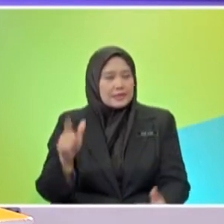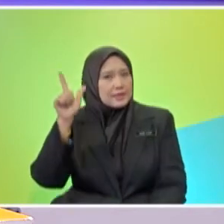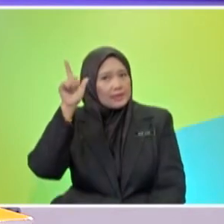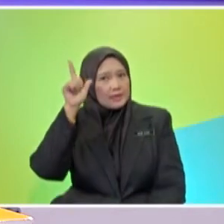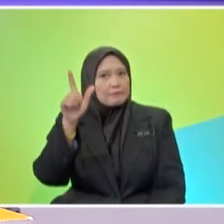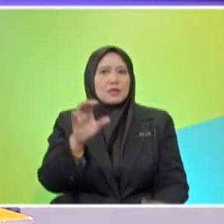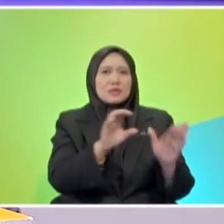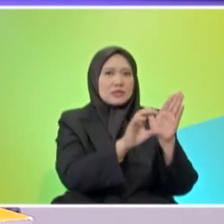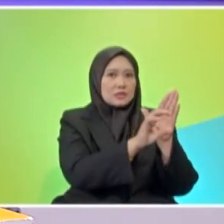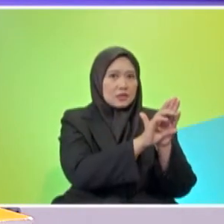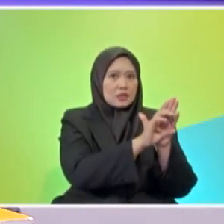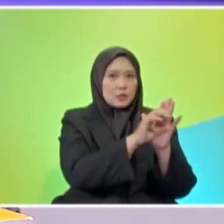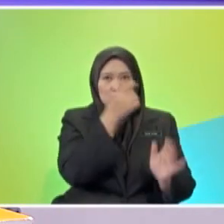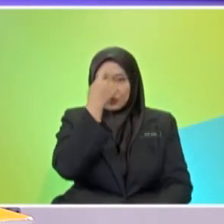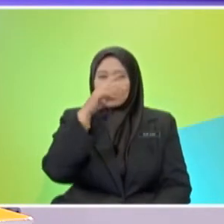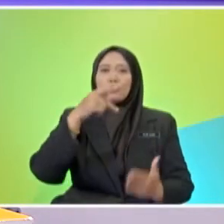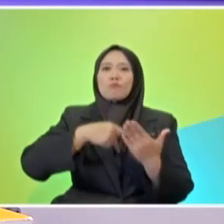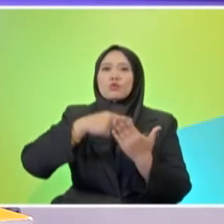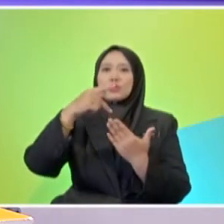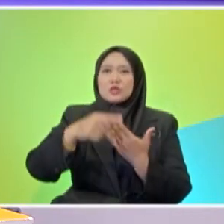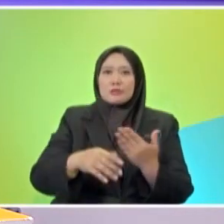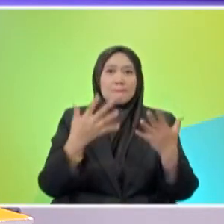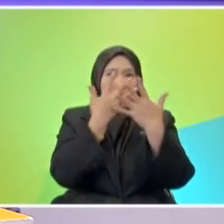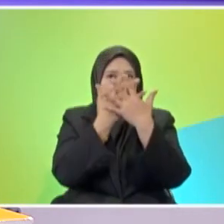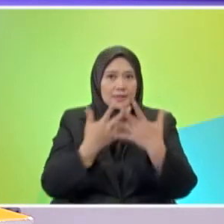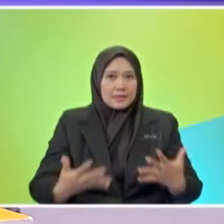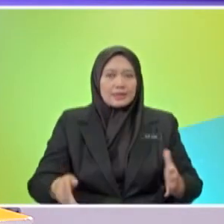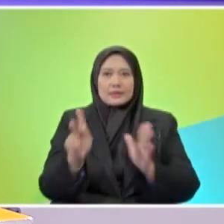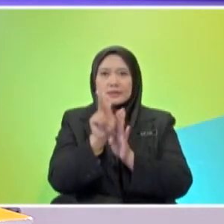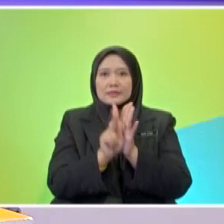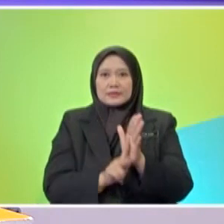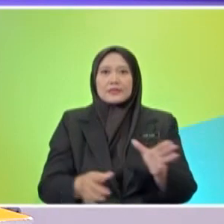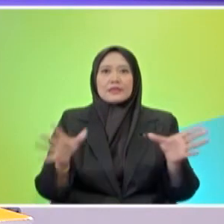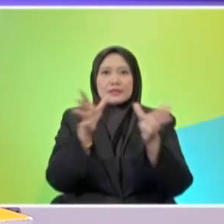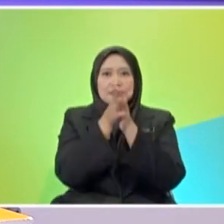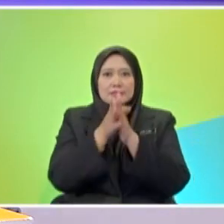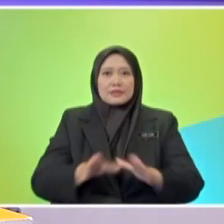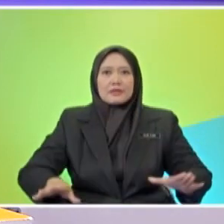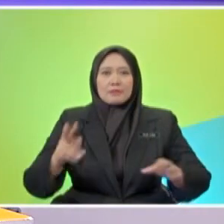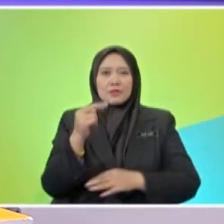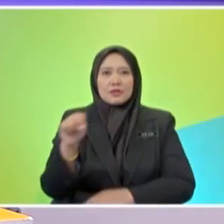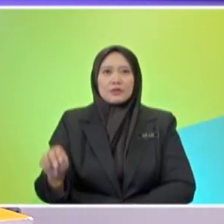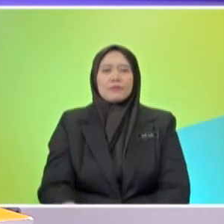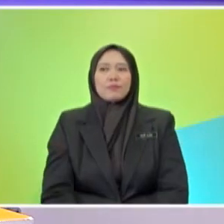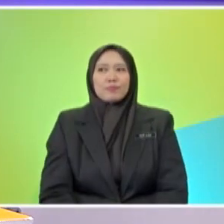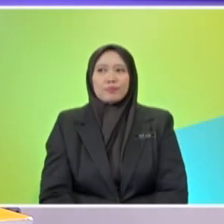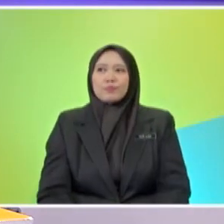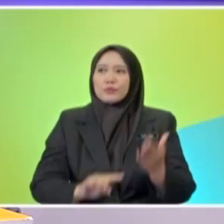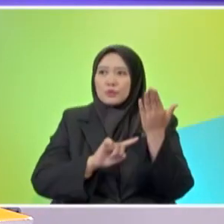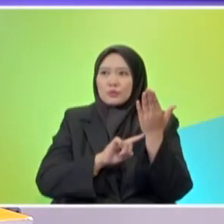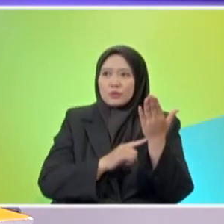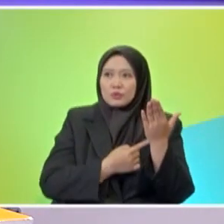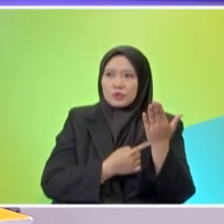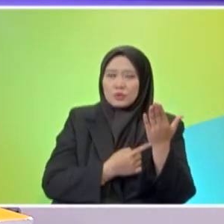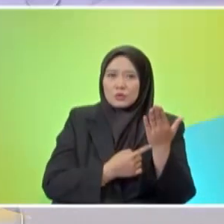mula untuk projek ni, lampu LED merah bernyala, dia menyala. Okey, kalau lampu merah menyala, kereta